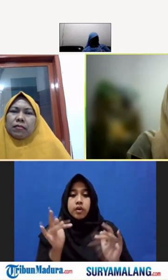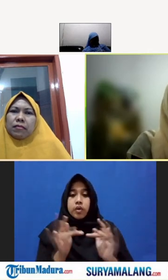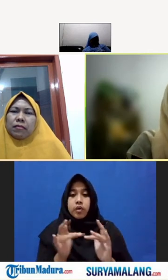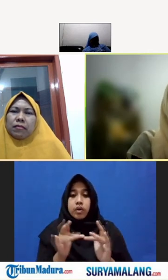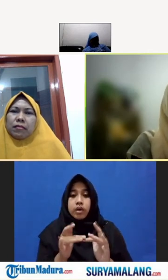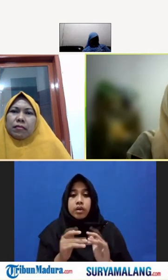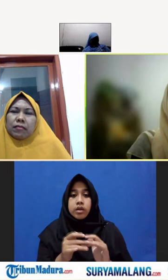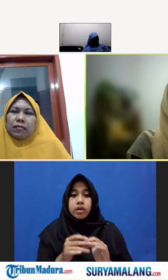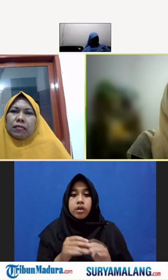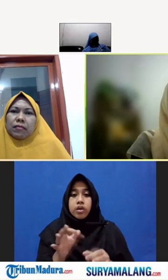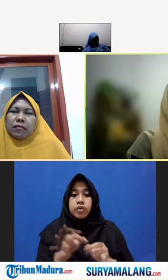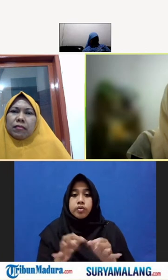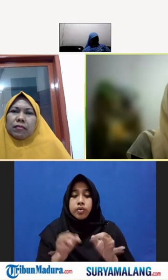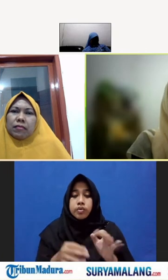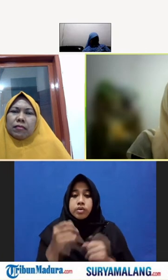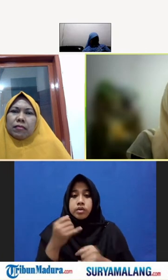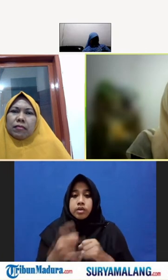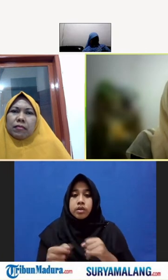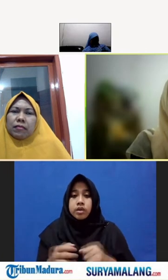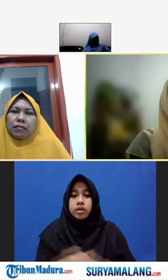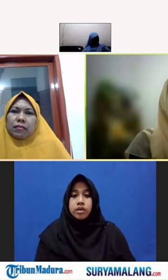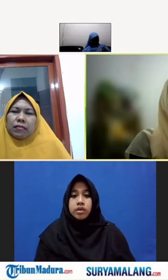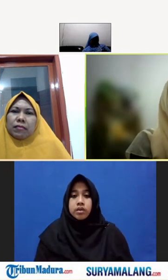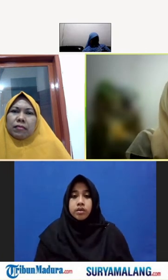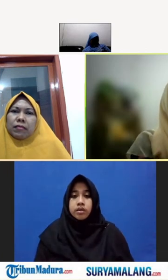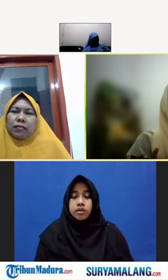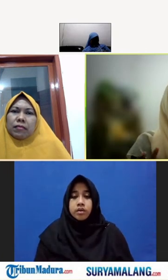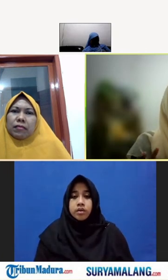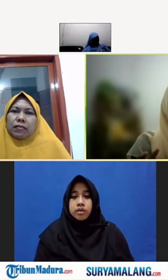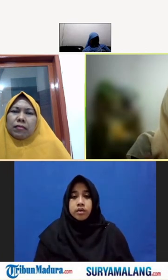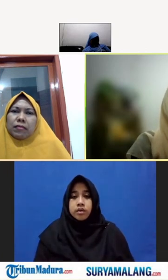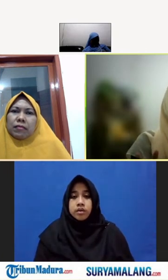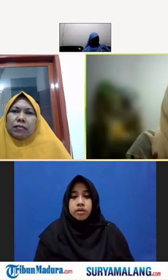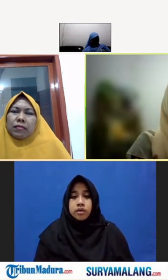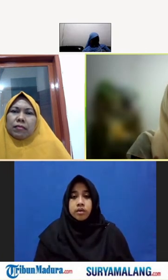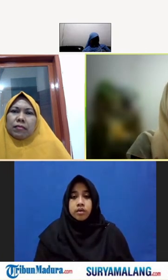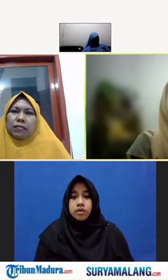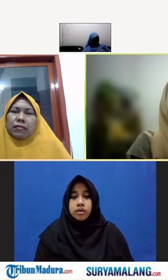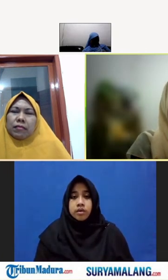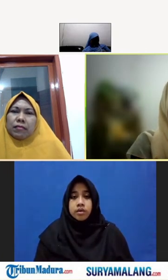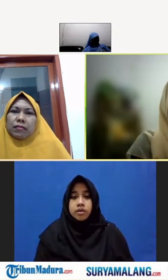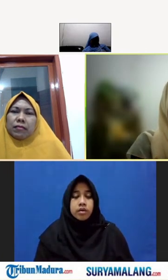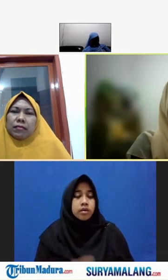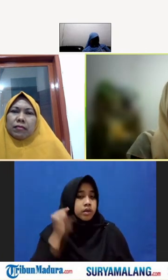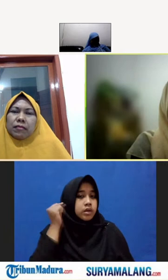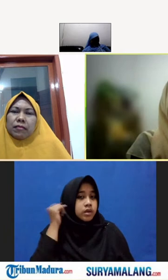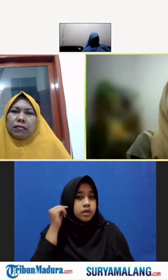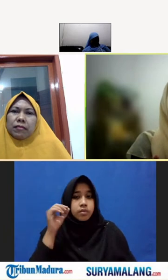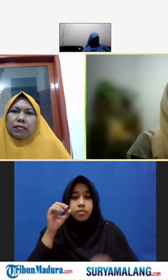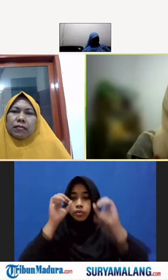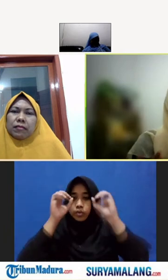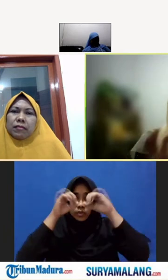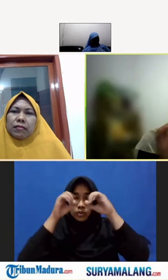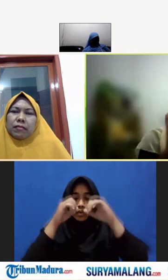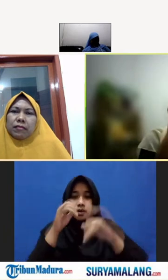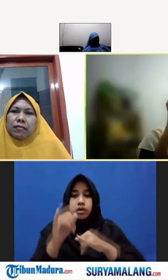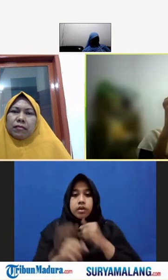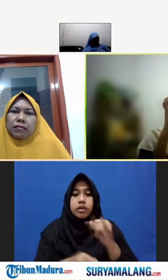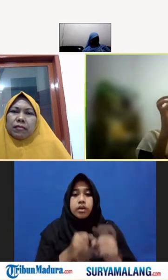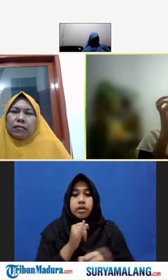terakhir ya, saya nggak gitu saranin, tapi jalan terakhir. Ibu googling. Di internet tuh